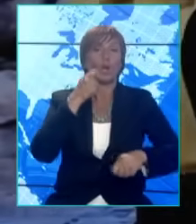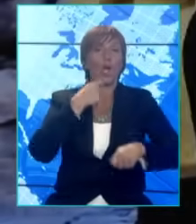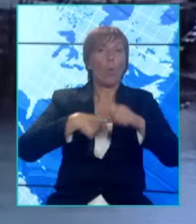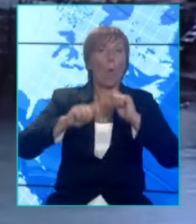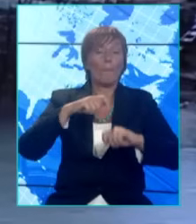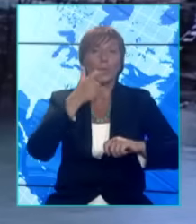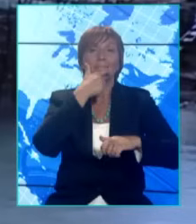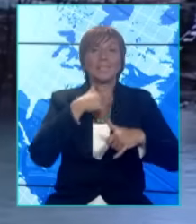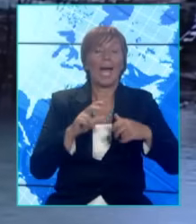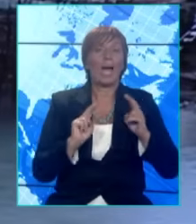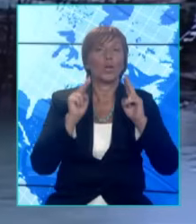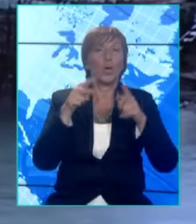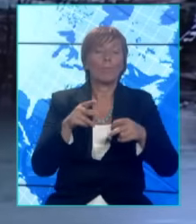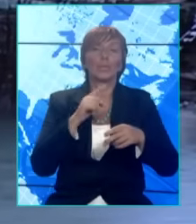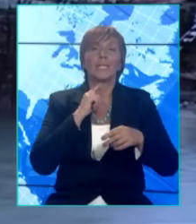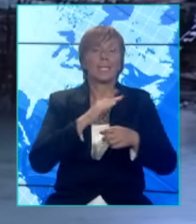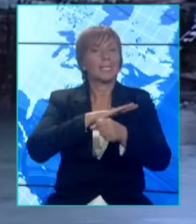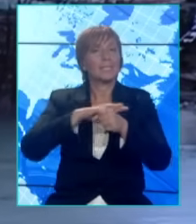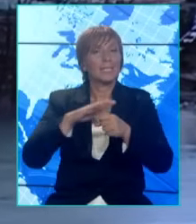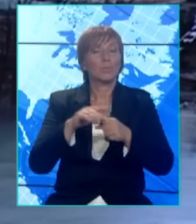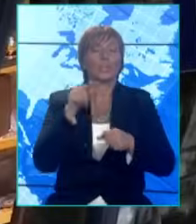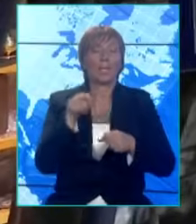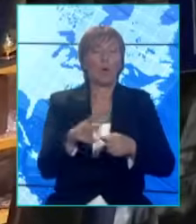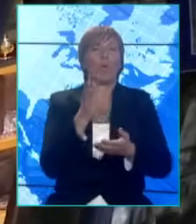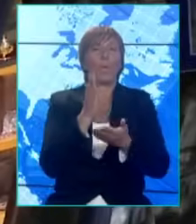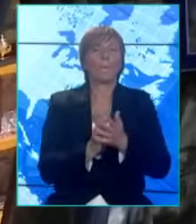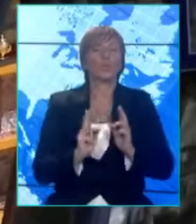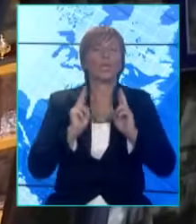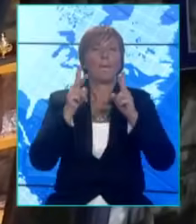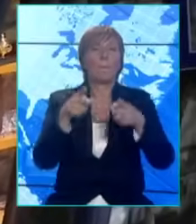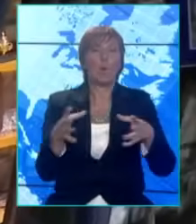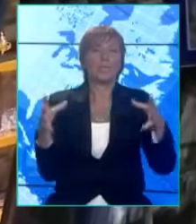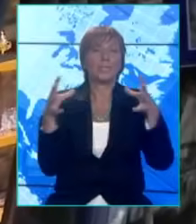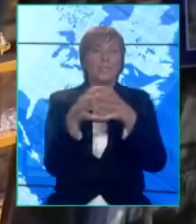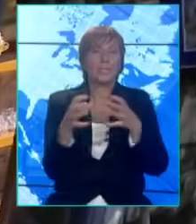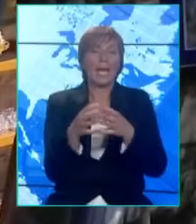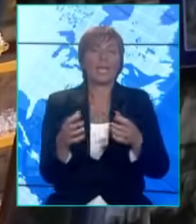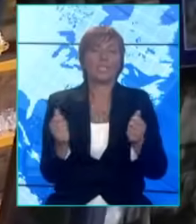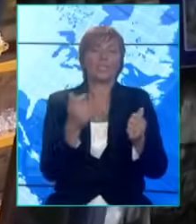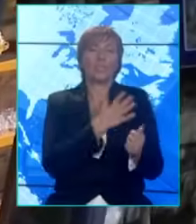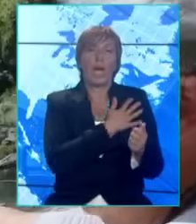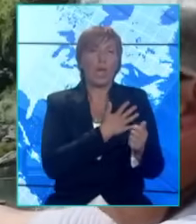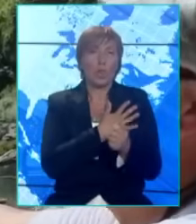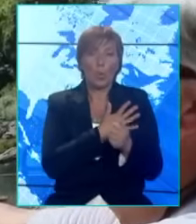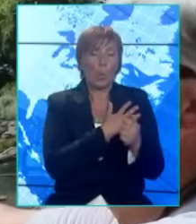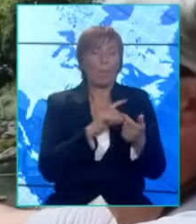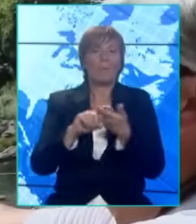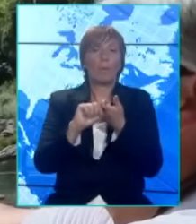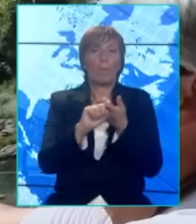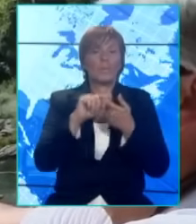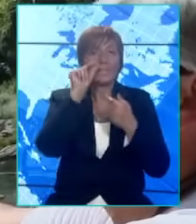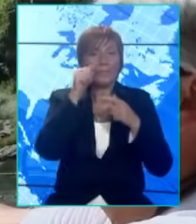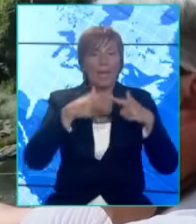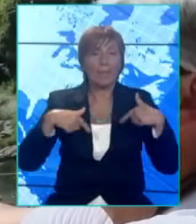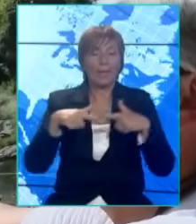Starog mosta, da se polako ispunjava, da ovo bude most zajedništva, prijateljstva, ljubavi, povezivanja naroda, građana, svi,